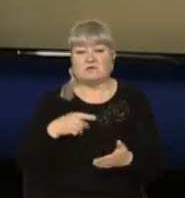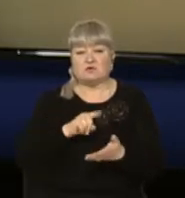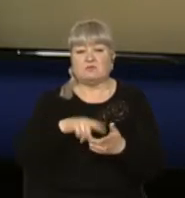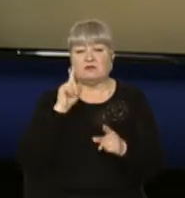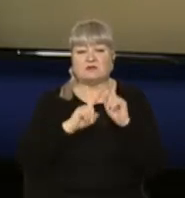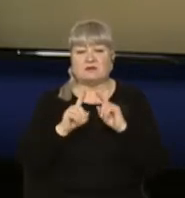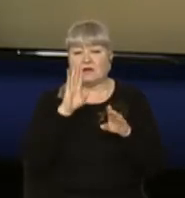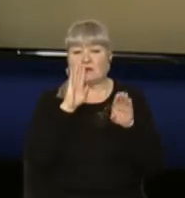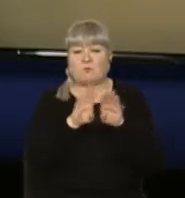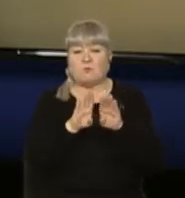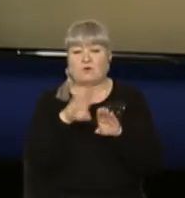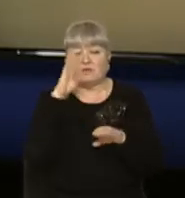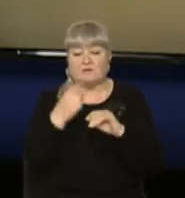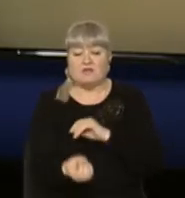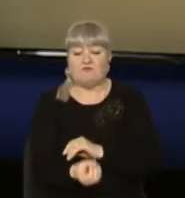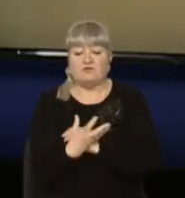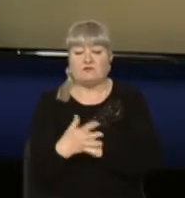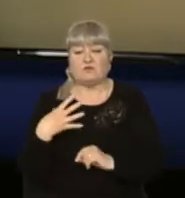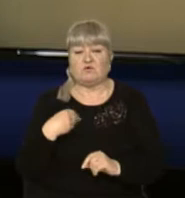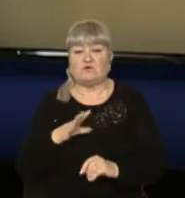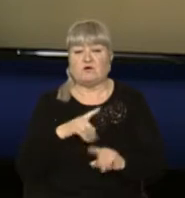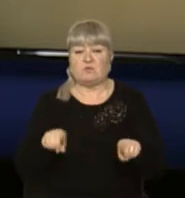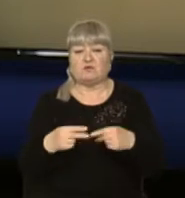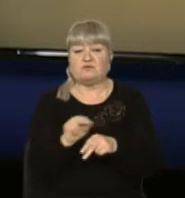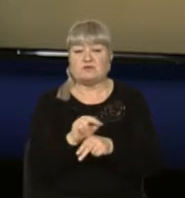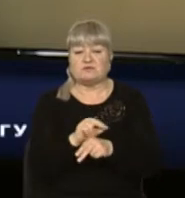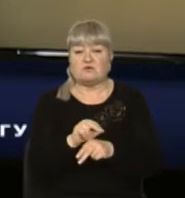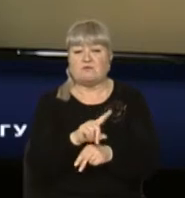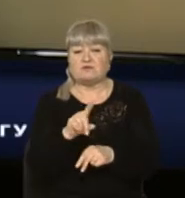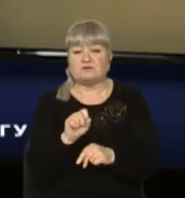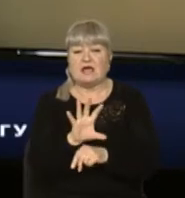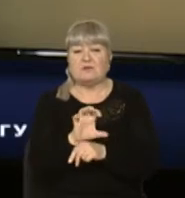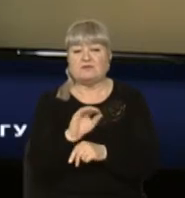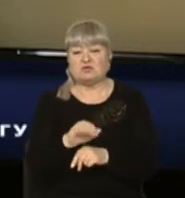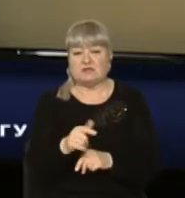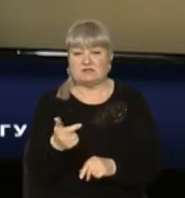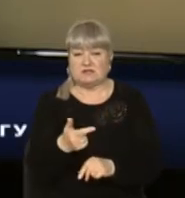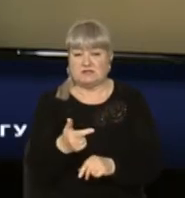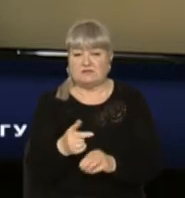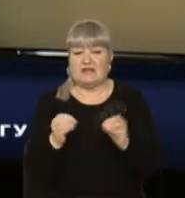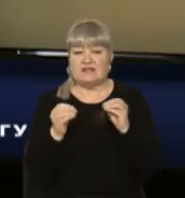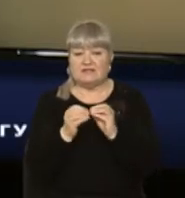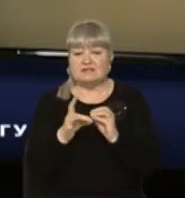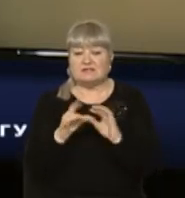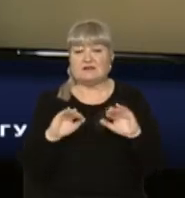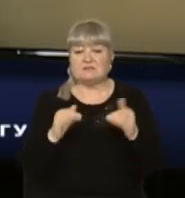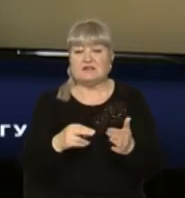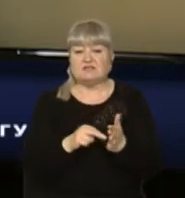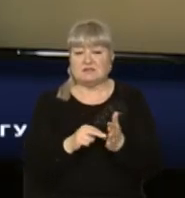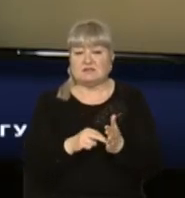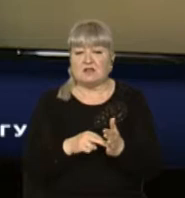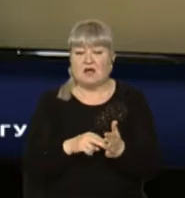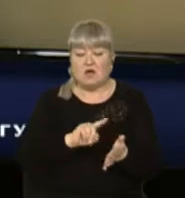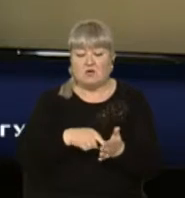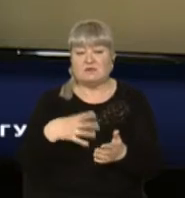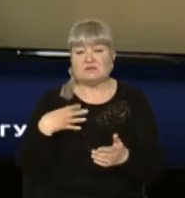скажу, навіть не подібний, а набагато кращий фонтан у Львові було відреставровано за 500 тисяч гривень. Отже, в 10 разів менша ціна у місті Львові